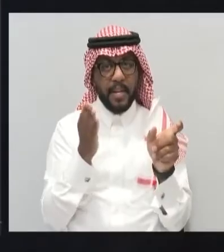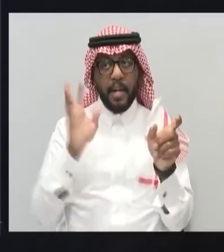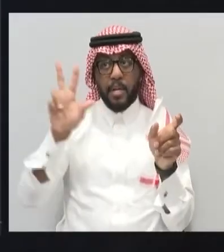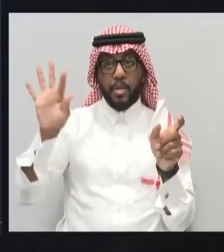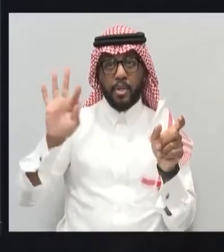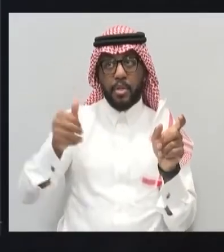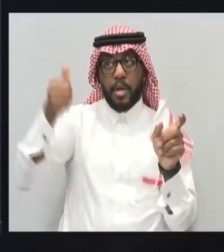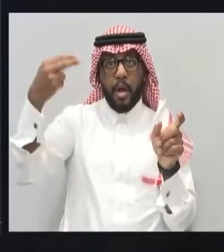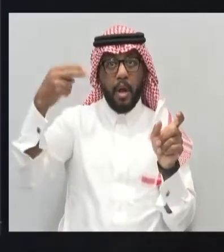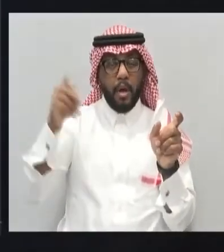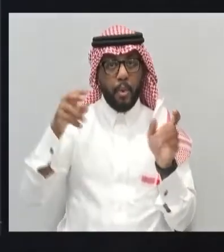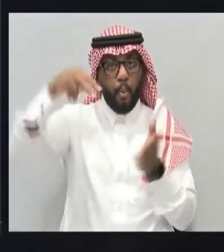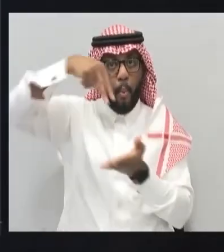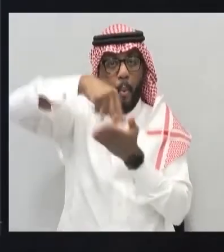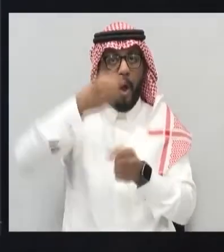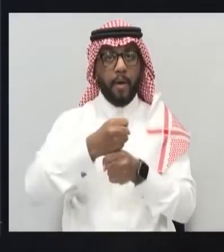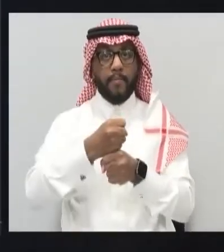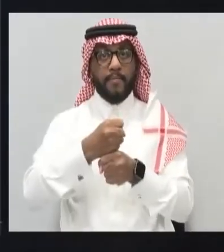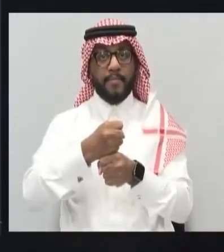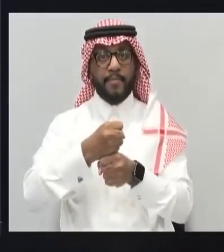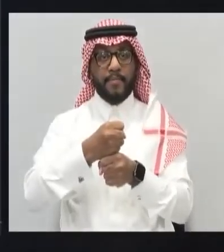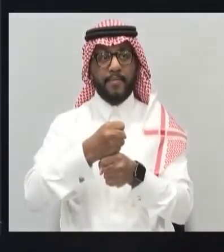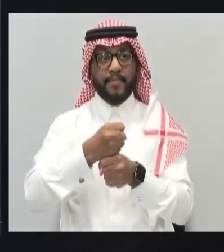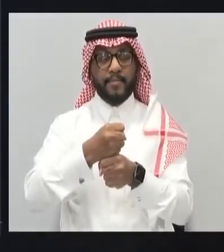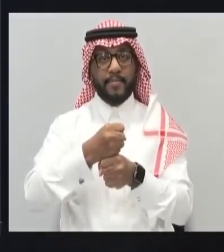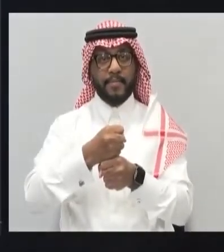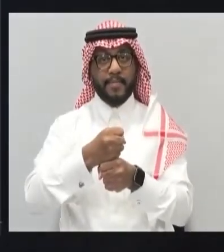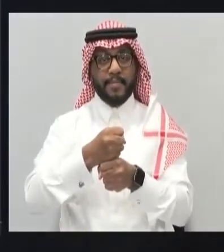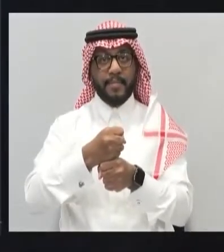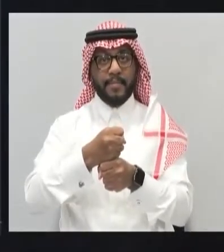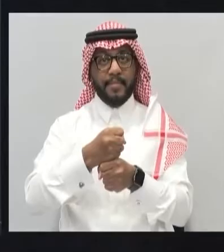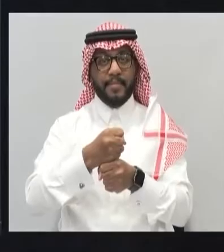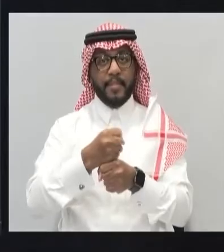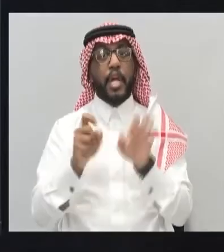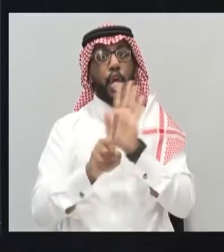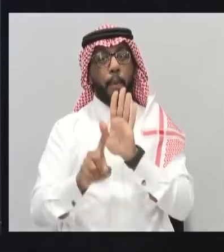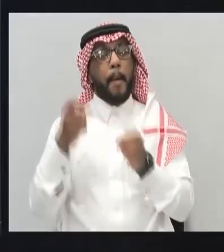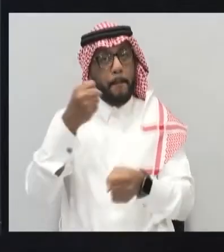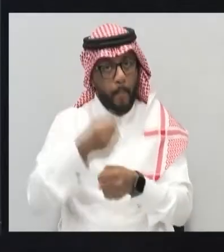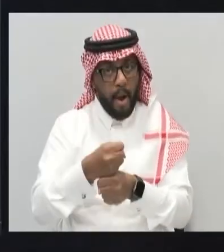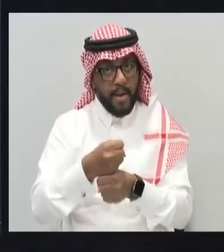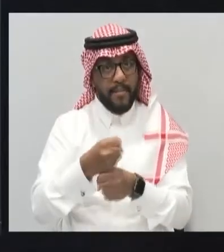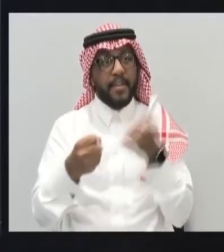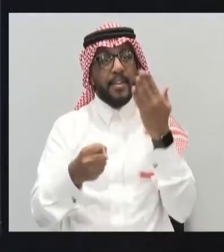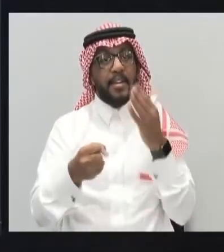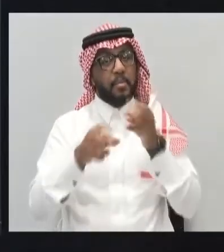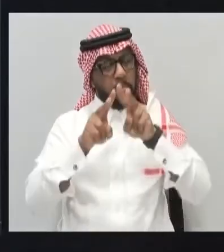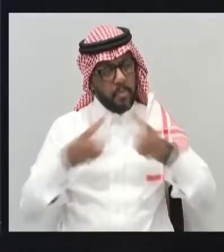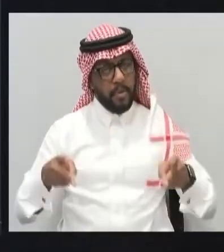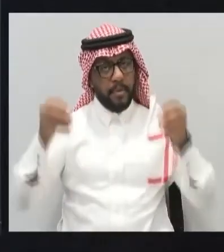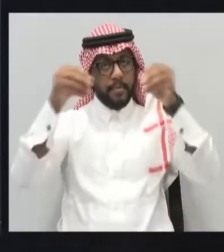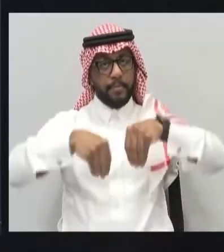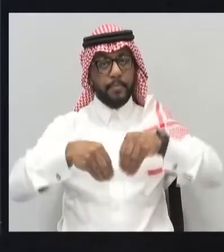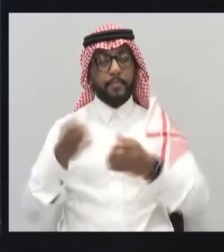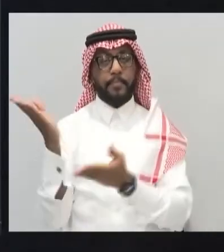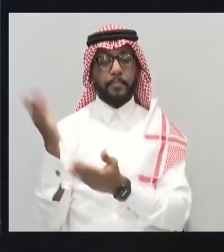تسمى ا من هو صاحب هذه الهيئه في الجمله التي ذكرتها كل هذا سنتعرف عليه